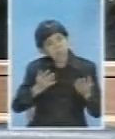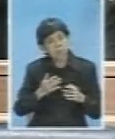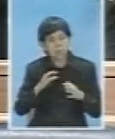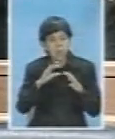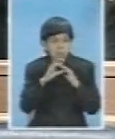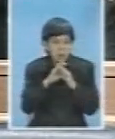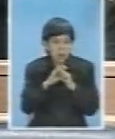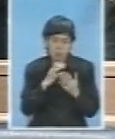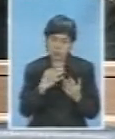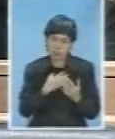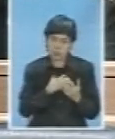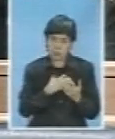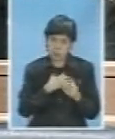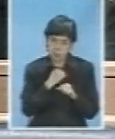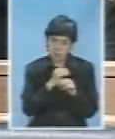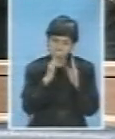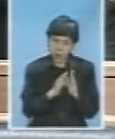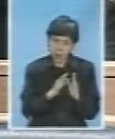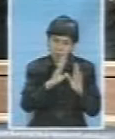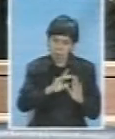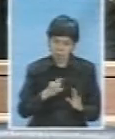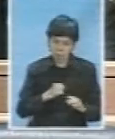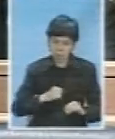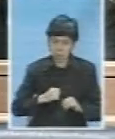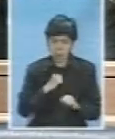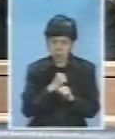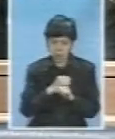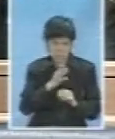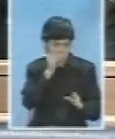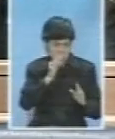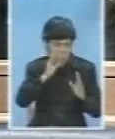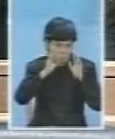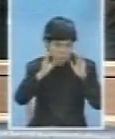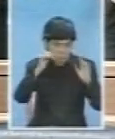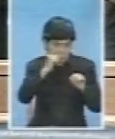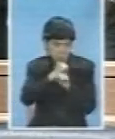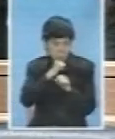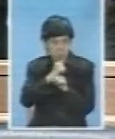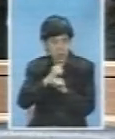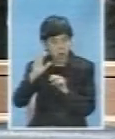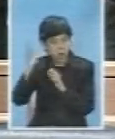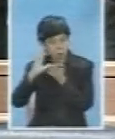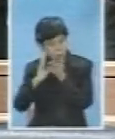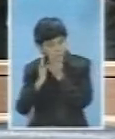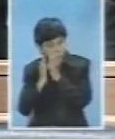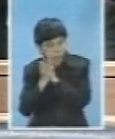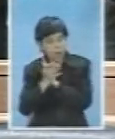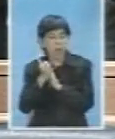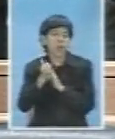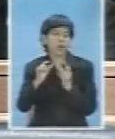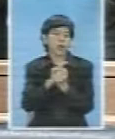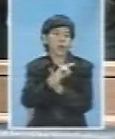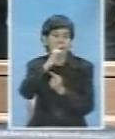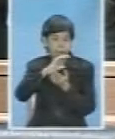งเรื่องของการที่จะสร้างคนยุคใหม่ที่มีคุณภาพเพื่อรองรับต่อการเปลี่ยนแปลงของโลกและการเปลี่ยนแปลงของสังคมไ